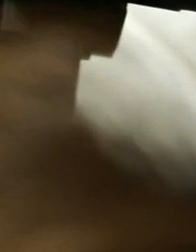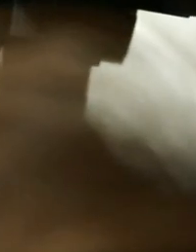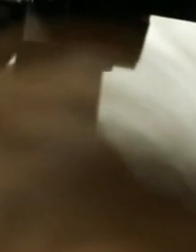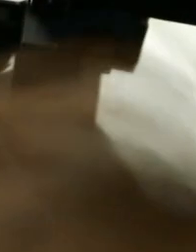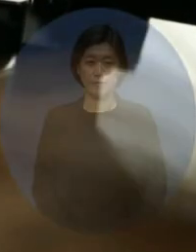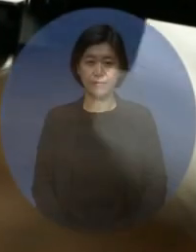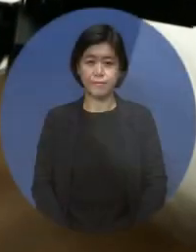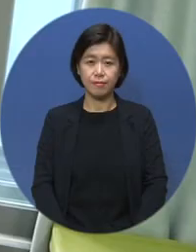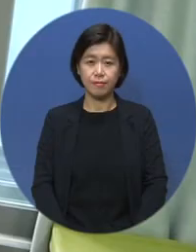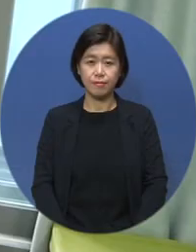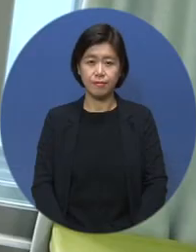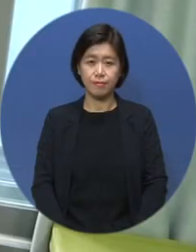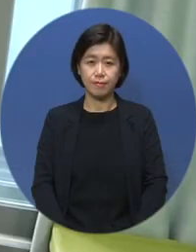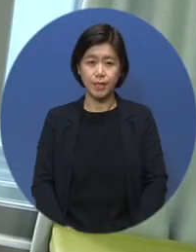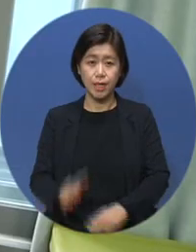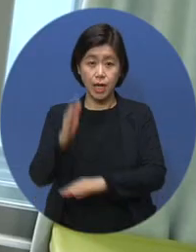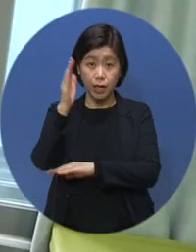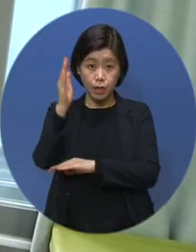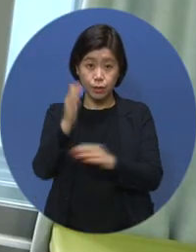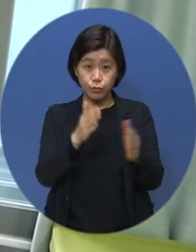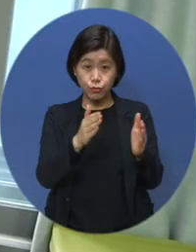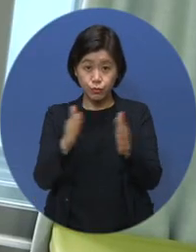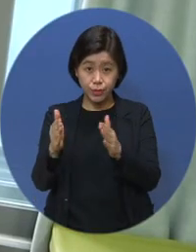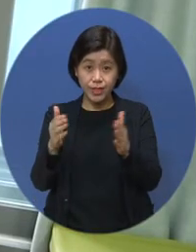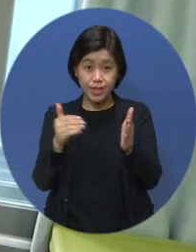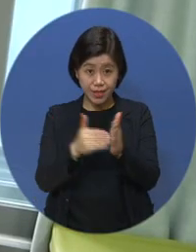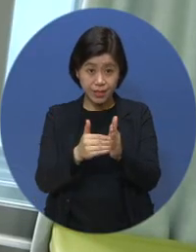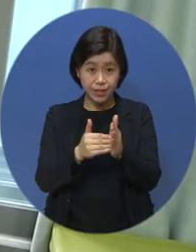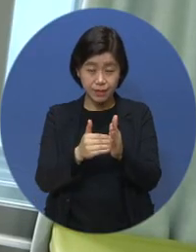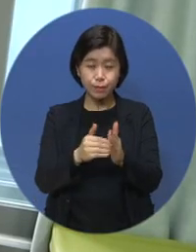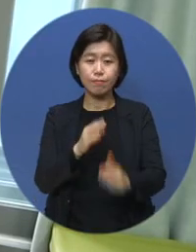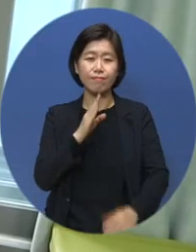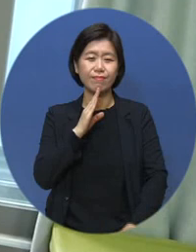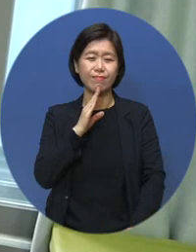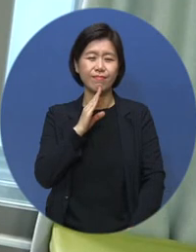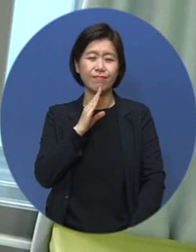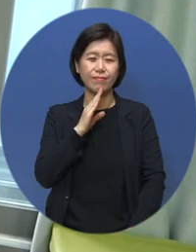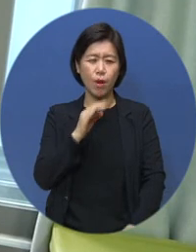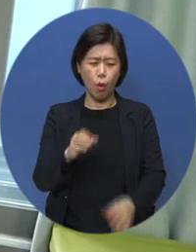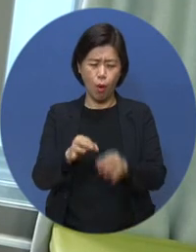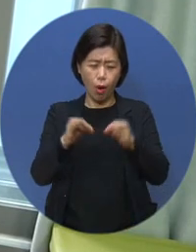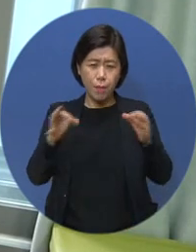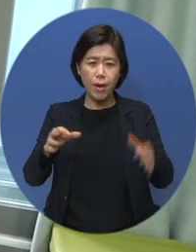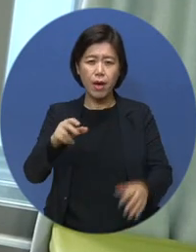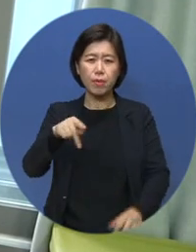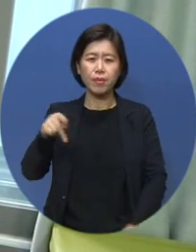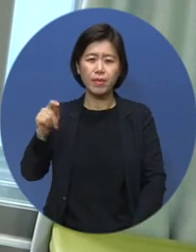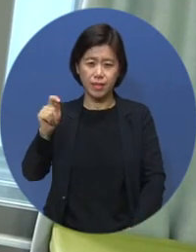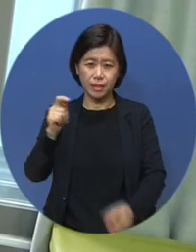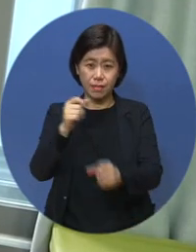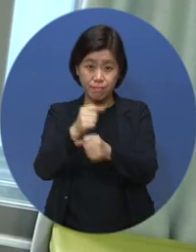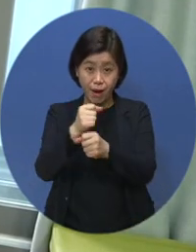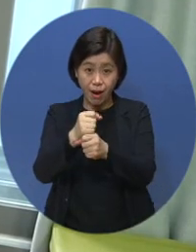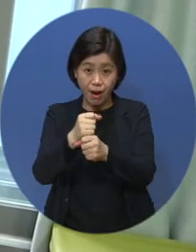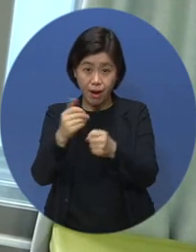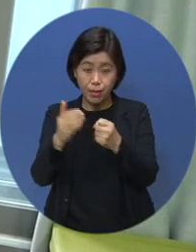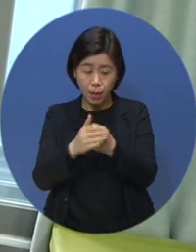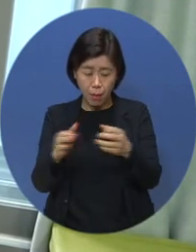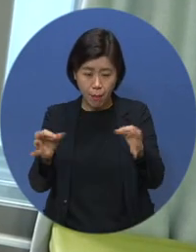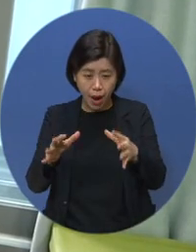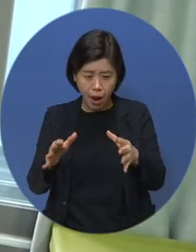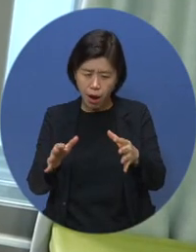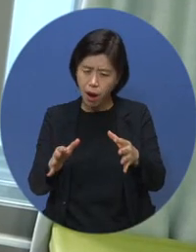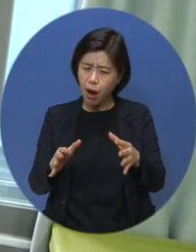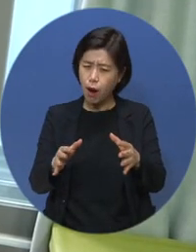뭐 자료 작업이나 뭐 이런건 답변하신 끝났나 봐요 아 그 오랜만에 ppt 맞으니까 순간 그